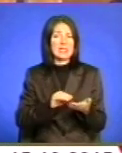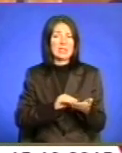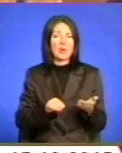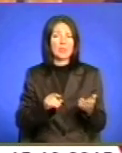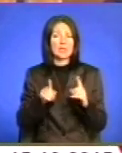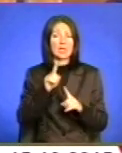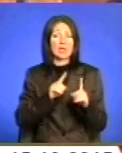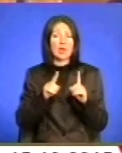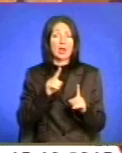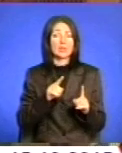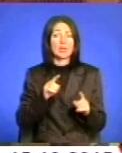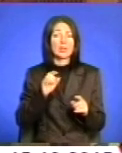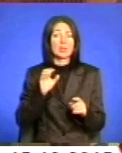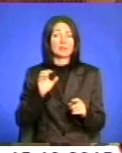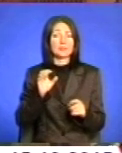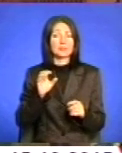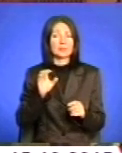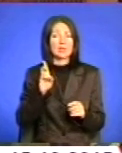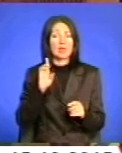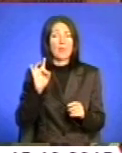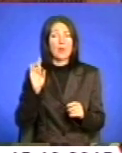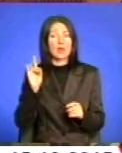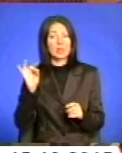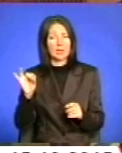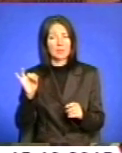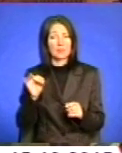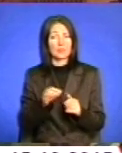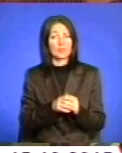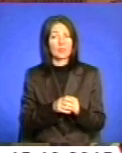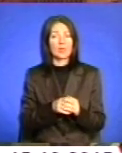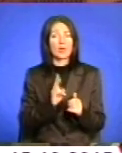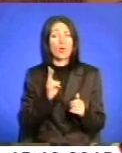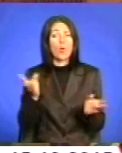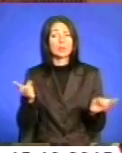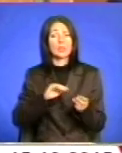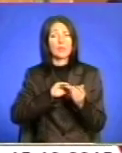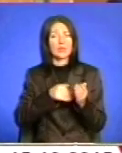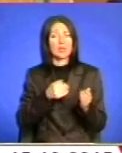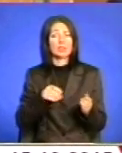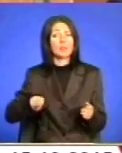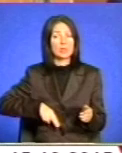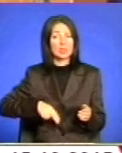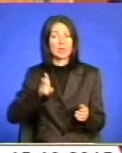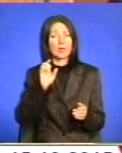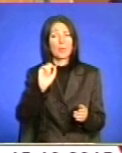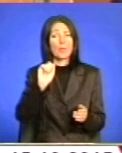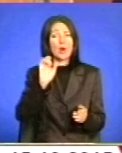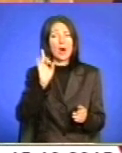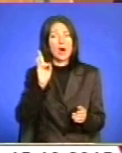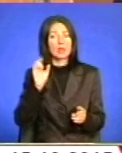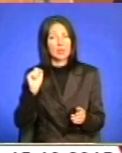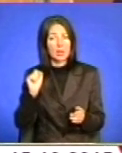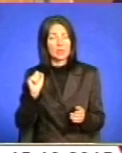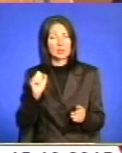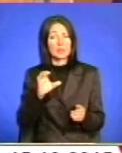наради Степана Барни. Результат у двері ніхто не відкрив. Його треба викликати в адміністрацію. Барна Степан Степанович